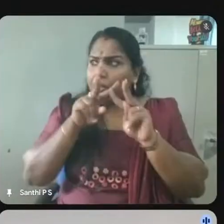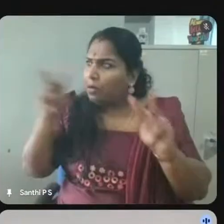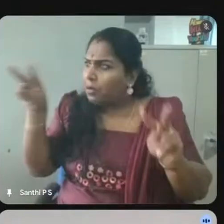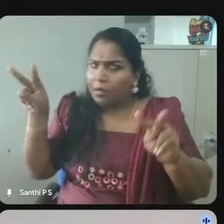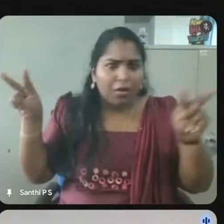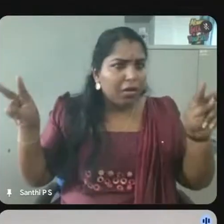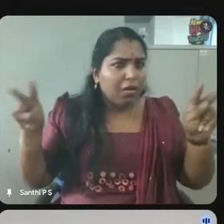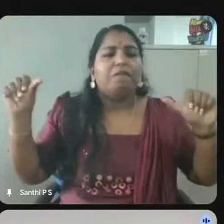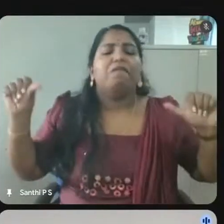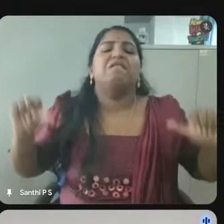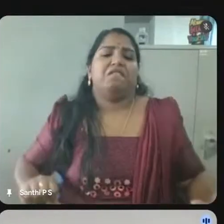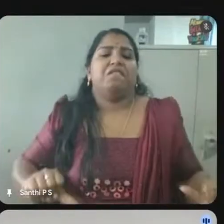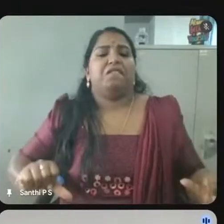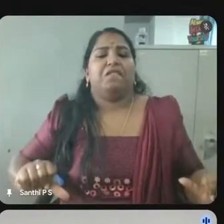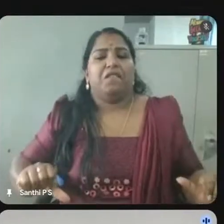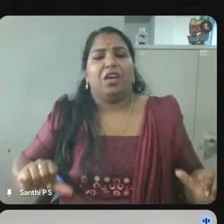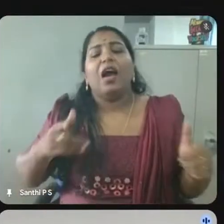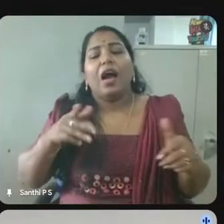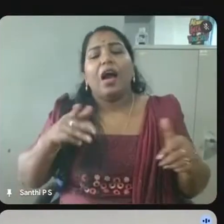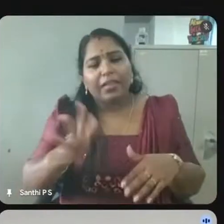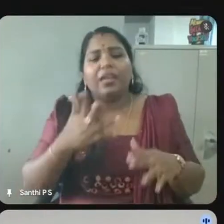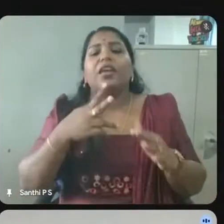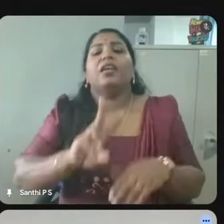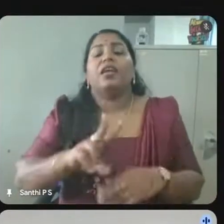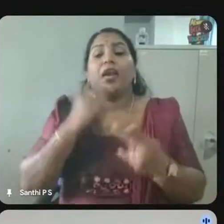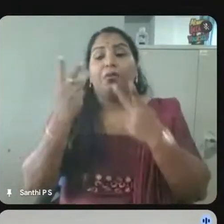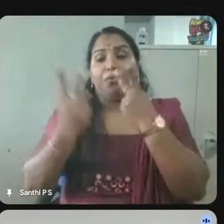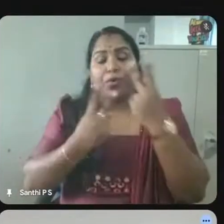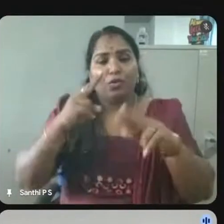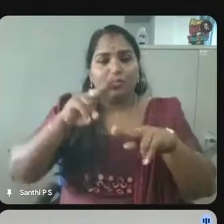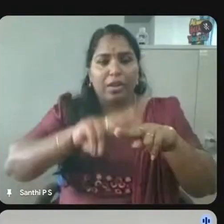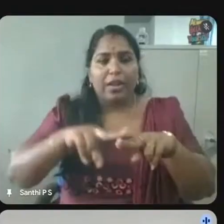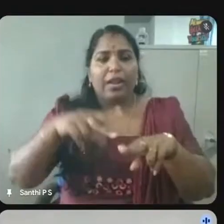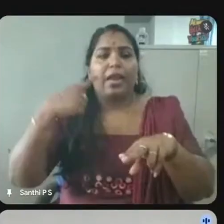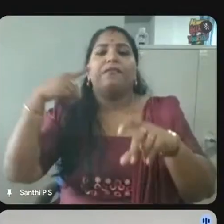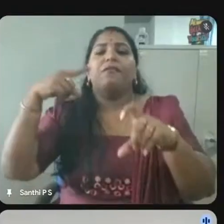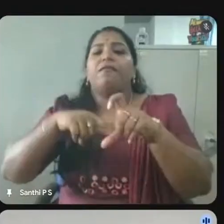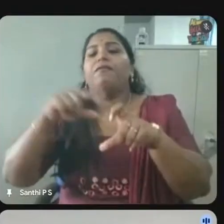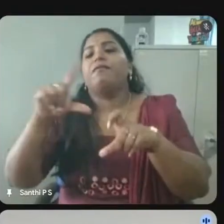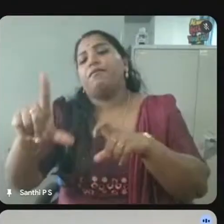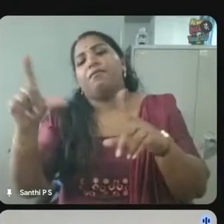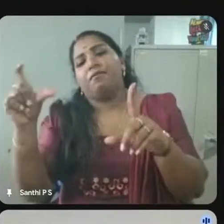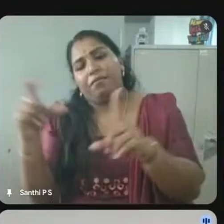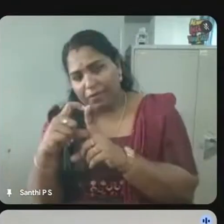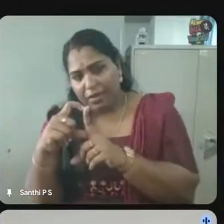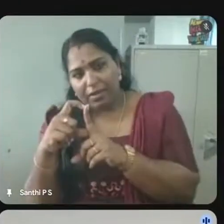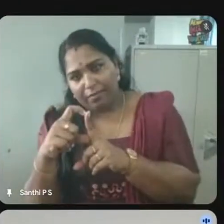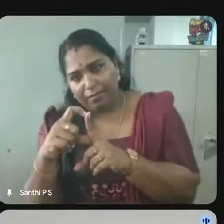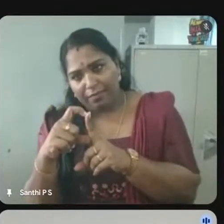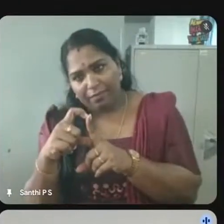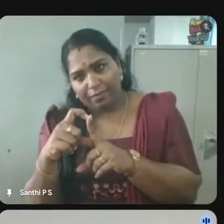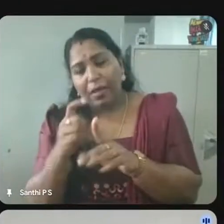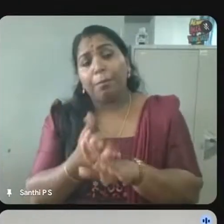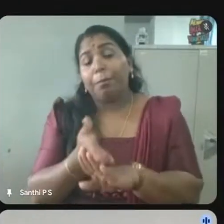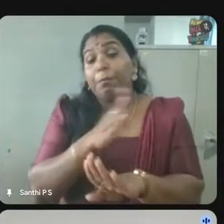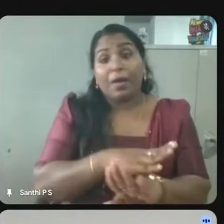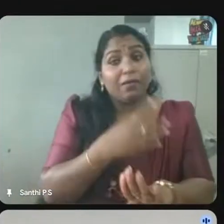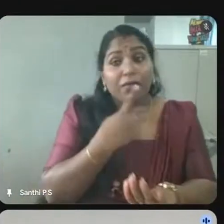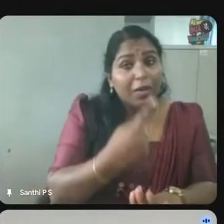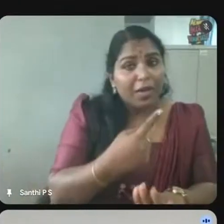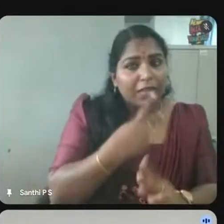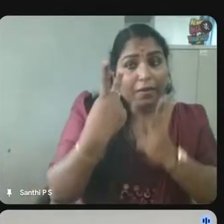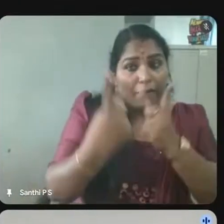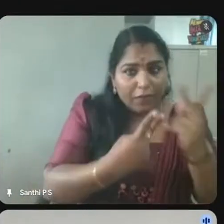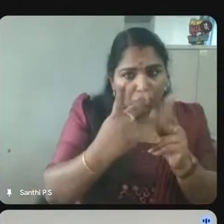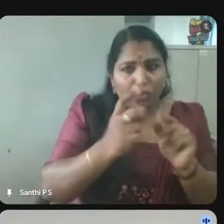അത് എത്രമാത്രം കുറവാണ്. അപ്പൊ അത് കുറയുന്നതനുസരിച്ചും നമ്മുടെ നമ്മൾ അതിനെ വിഷ്വൽ ഇമ്പയർമെന്റ് എന്നുള്ള കാറ്റഗറിയിൽ അല്ലെങ്കിൽ ബ്ലൈൻഡ്നെസ്